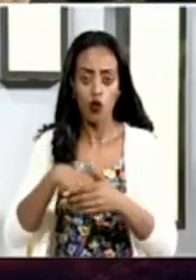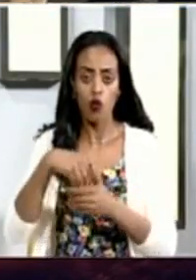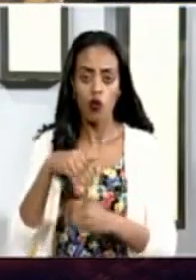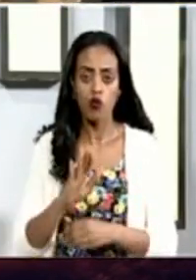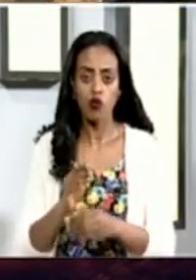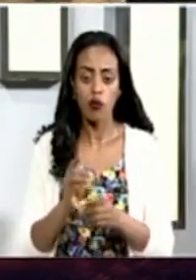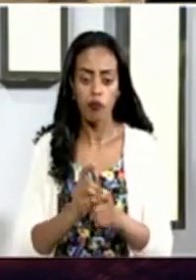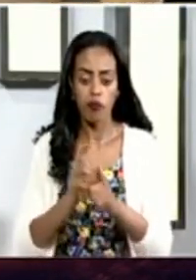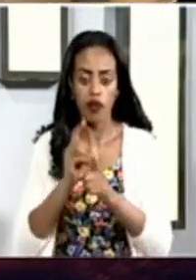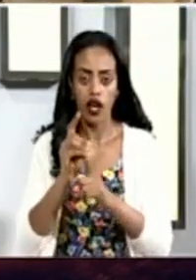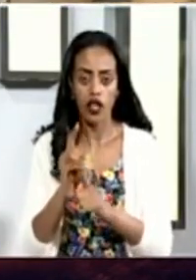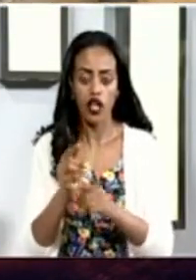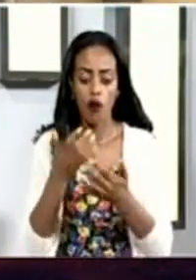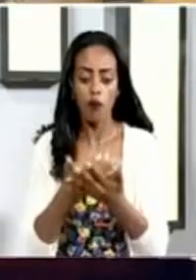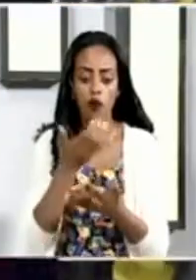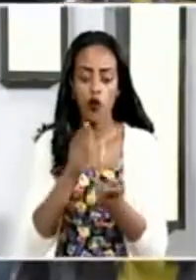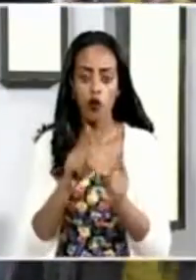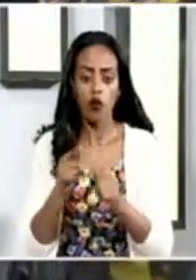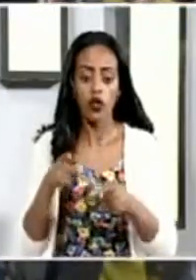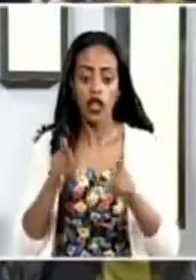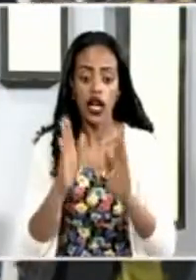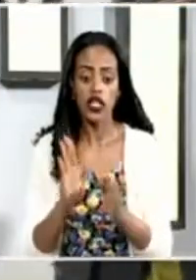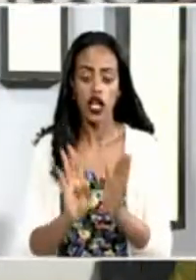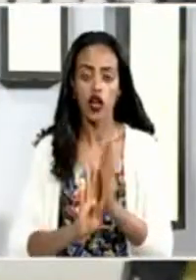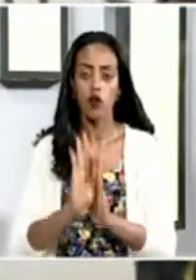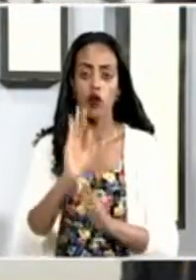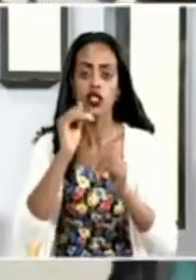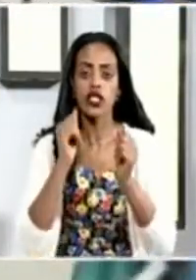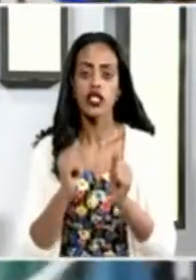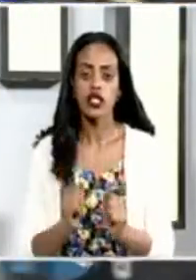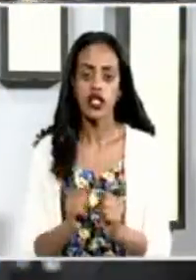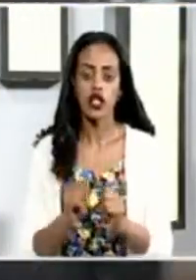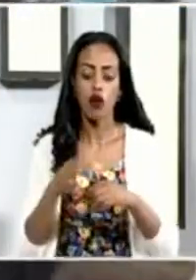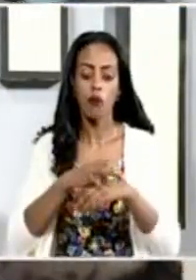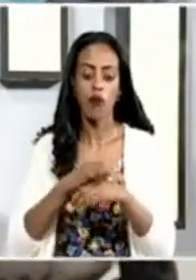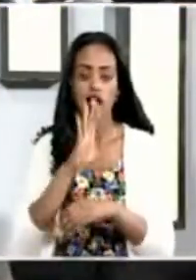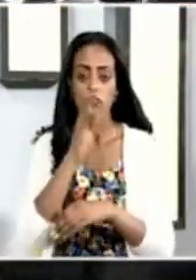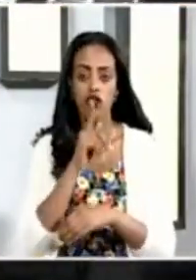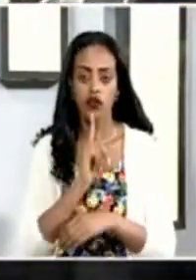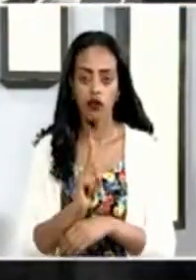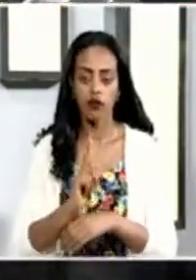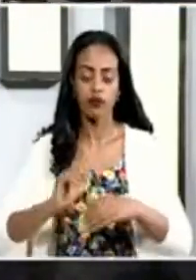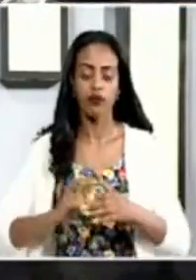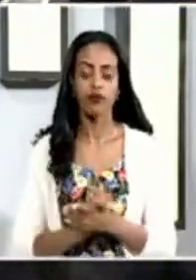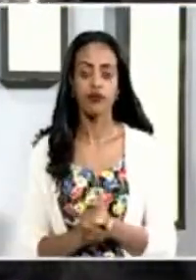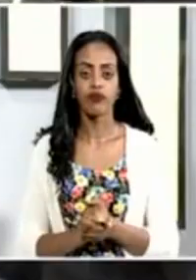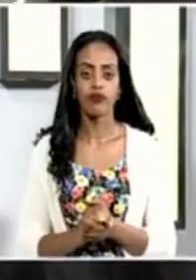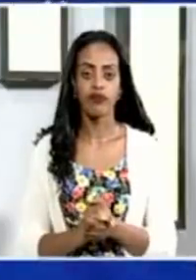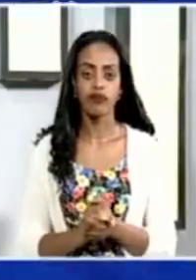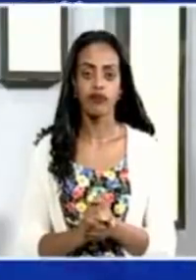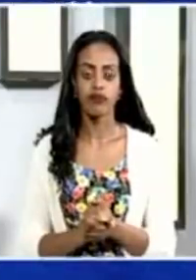د ايكونومي اون تب حرستاينا كمعول زخل بايتا زفطر ايو